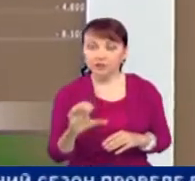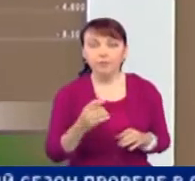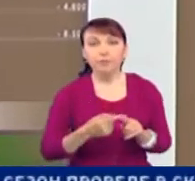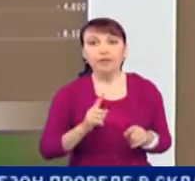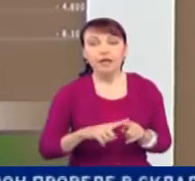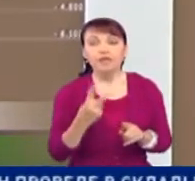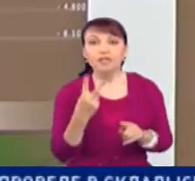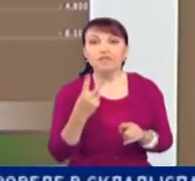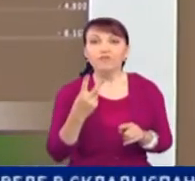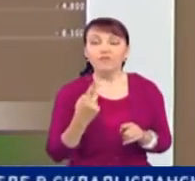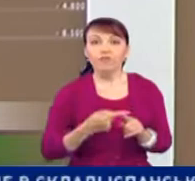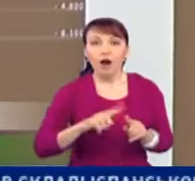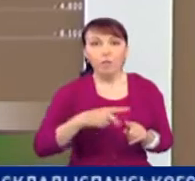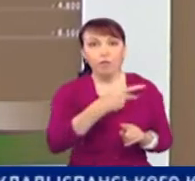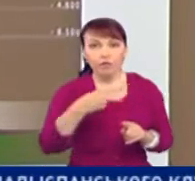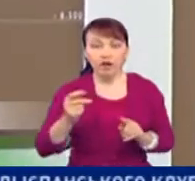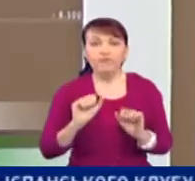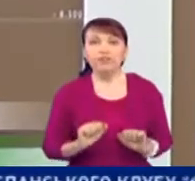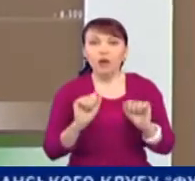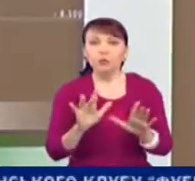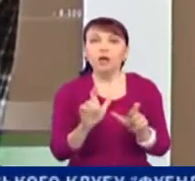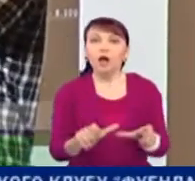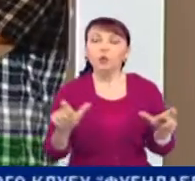space, тобто ці два поверхи віддаються повністю для людей, для